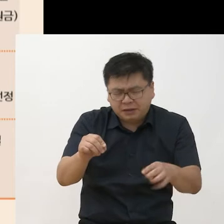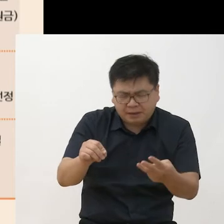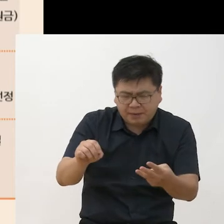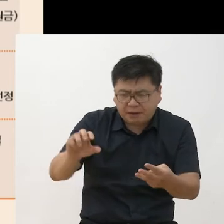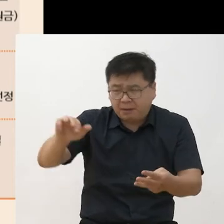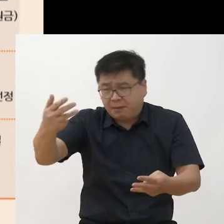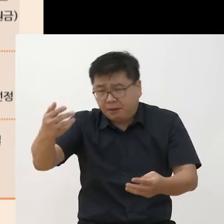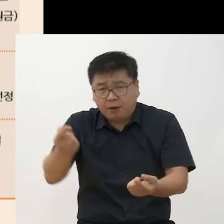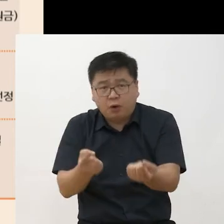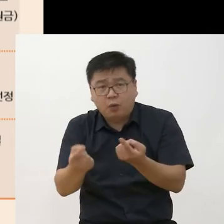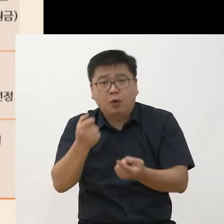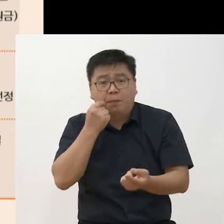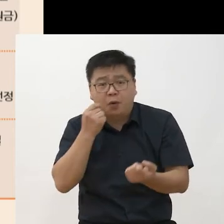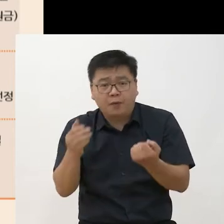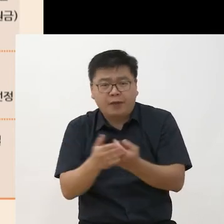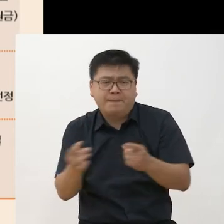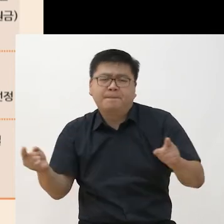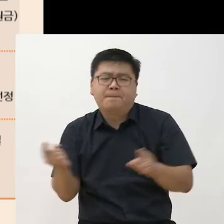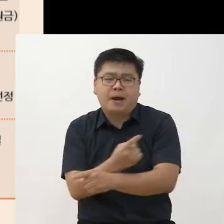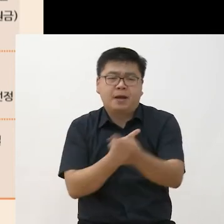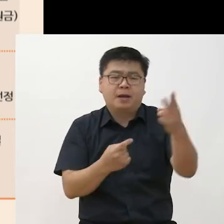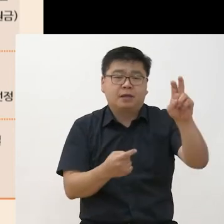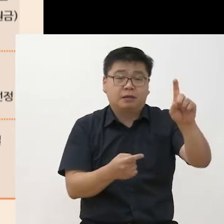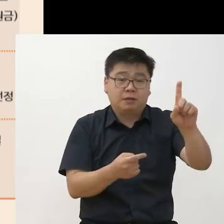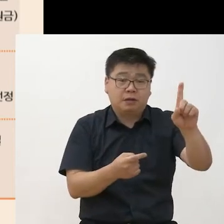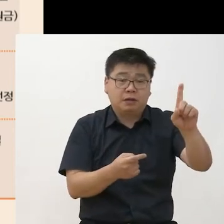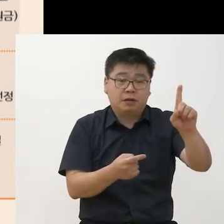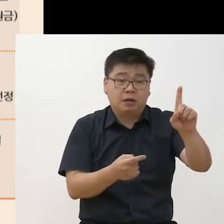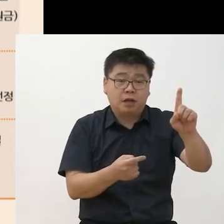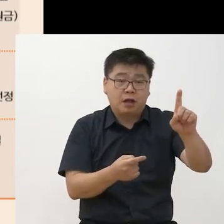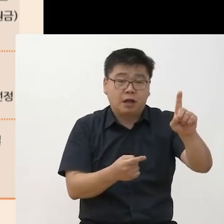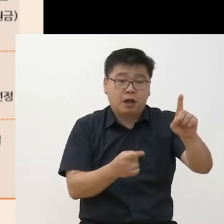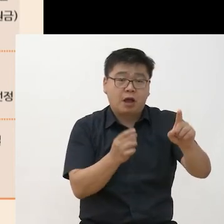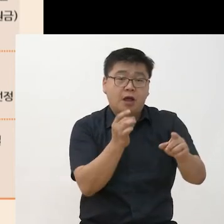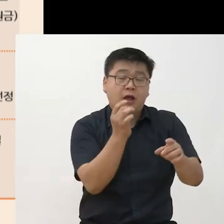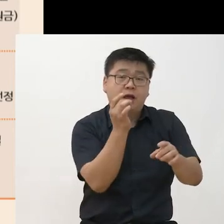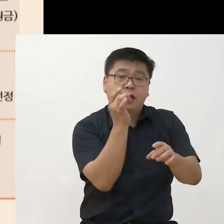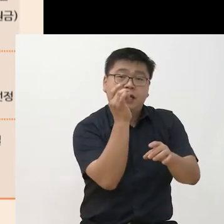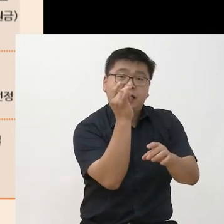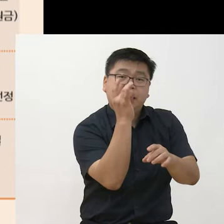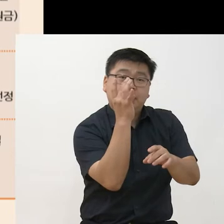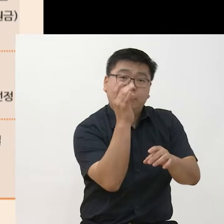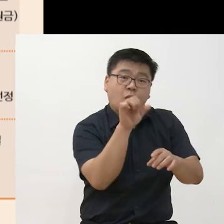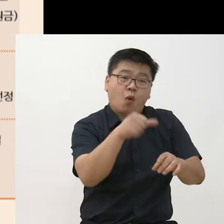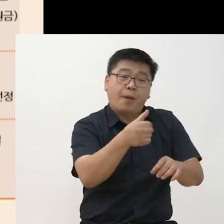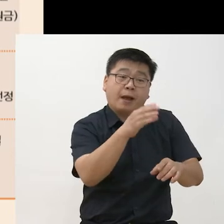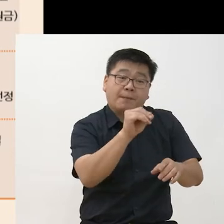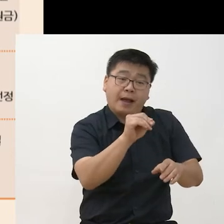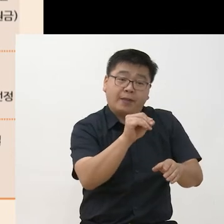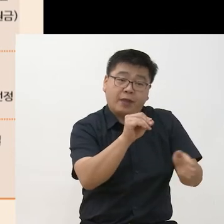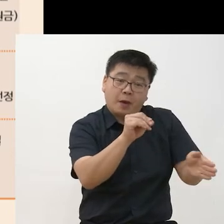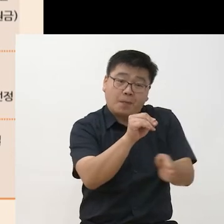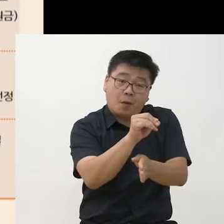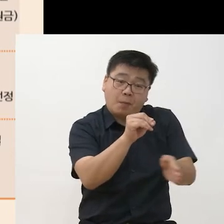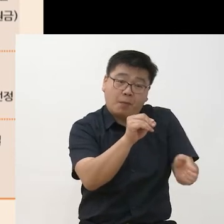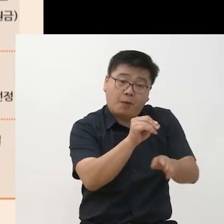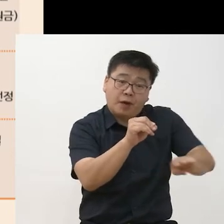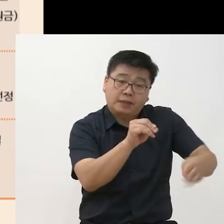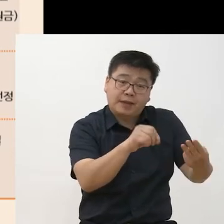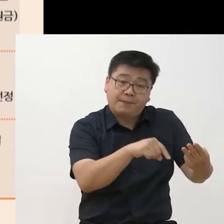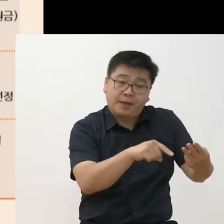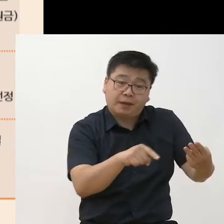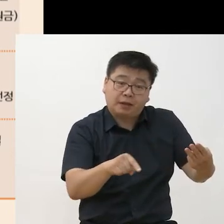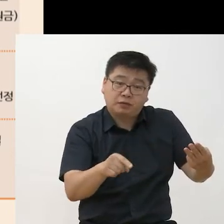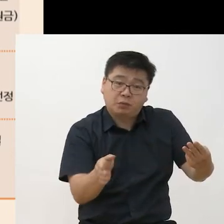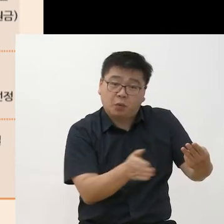그래서 2021년도에는 회당 기준액은 정하지만 범위를 두어서 각 프로그램이 필요로 하는